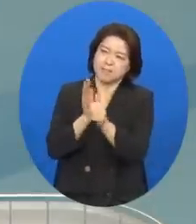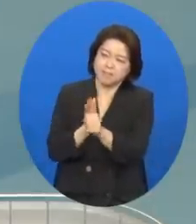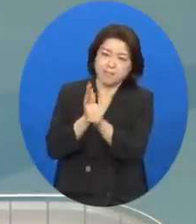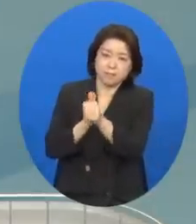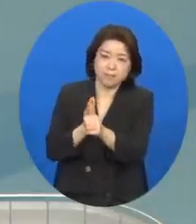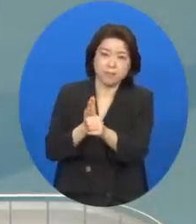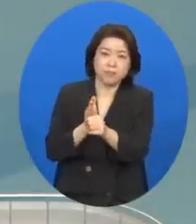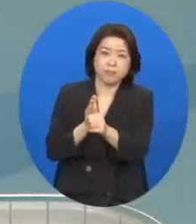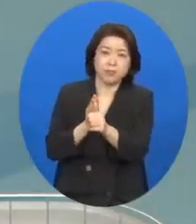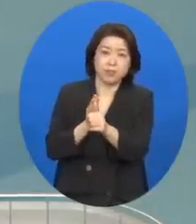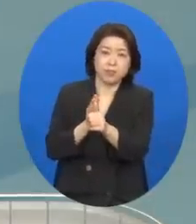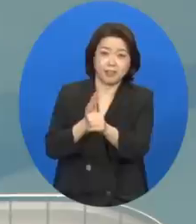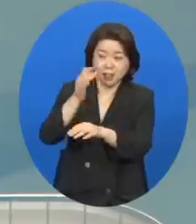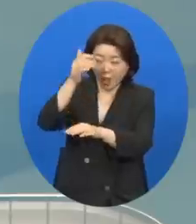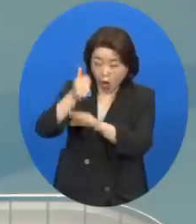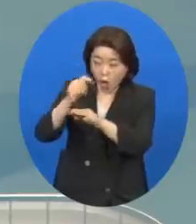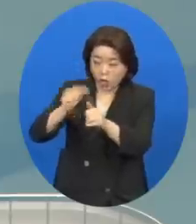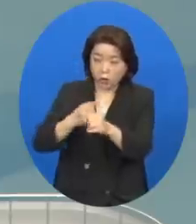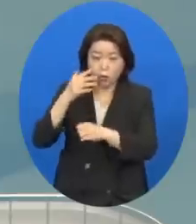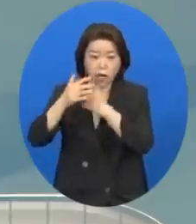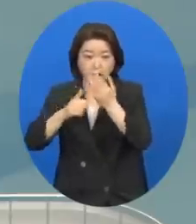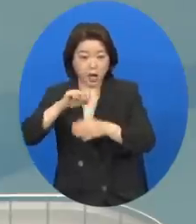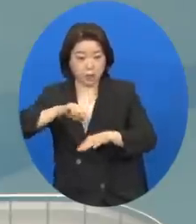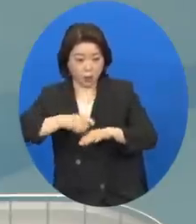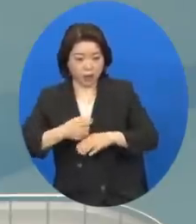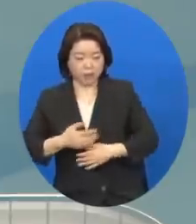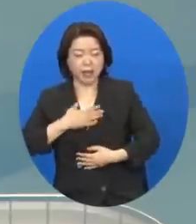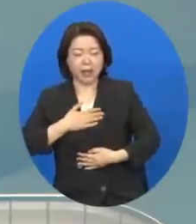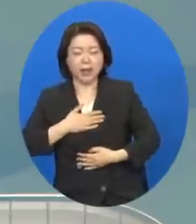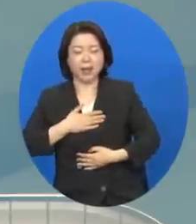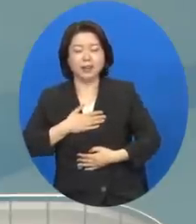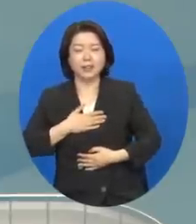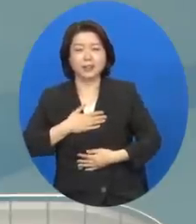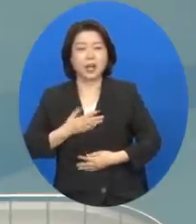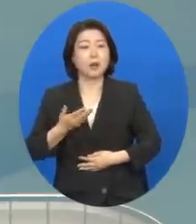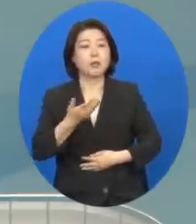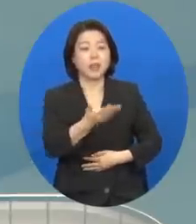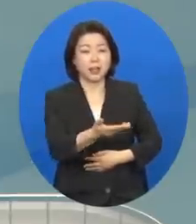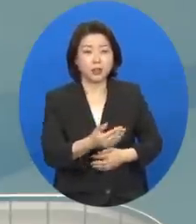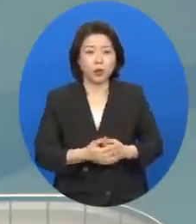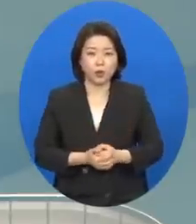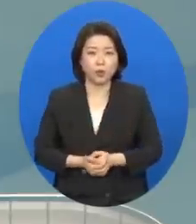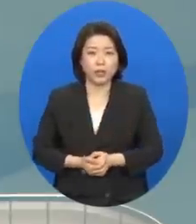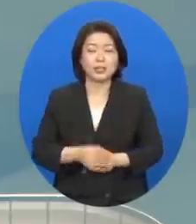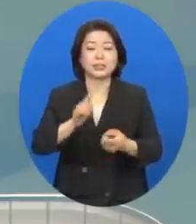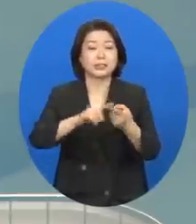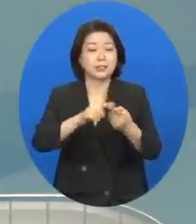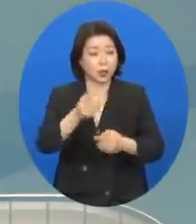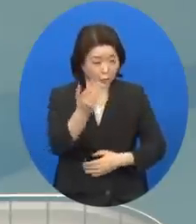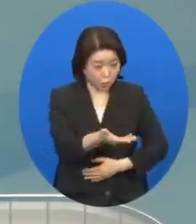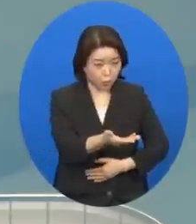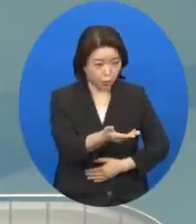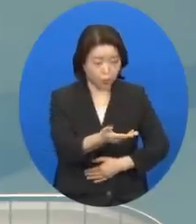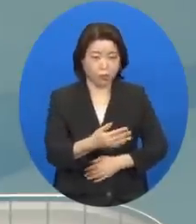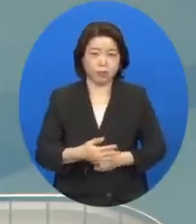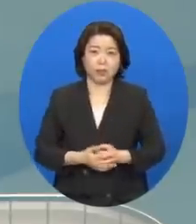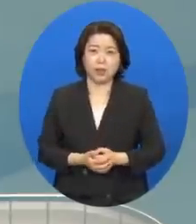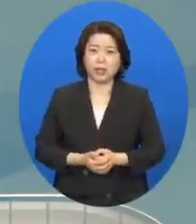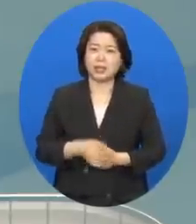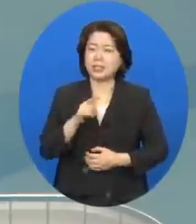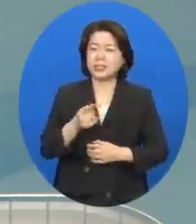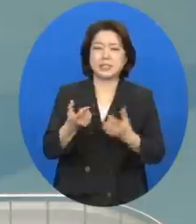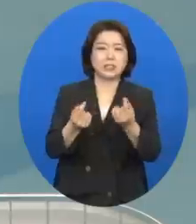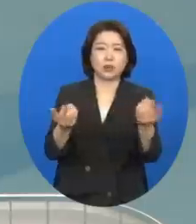졸라서 그래서 하나님이 겨우 그래 그러면 내가 그대로 해주겠다 이런